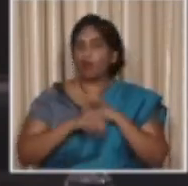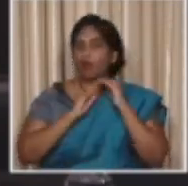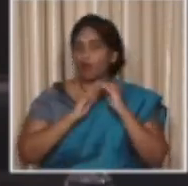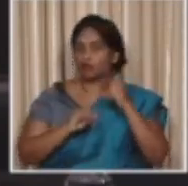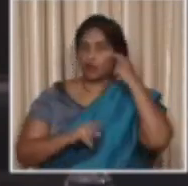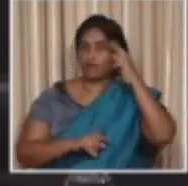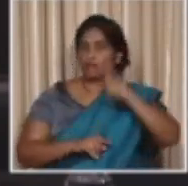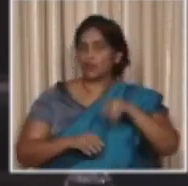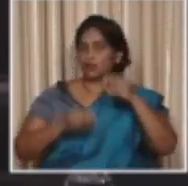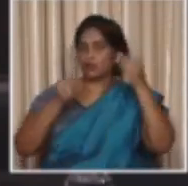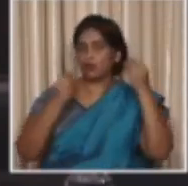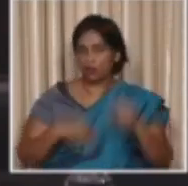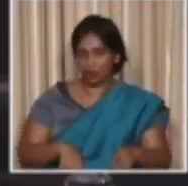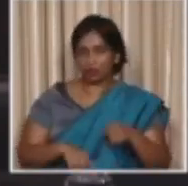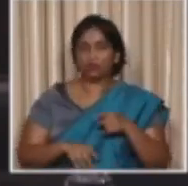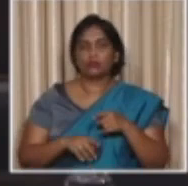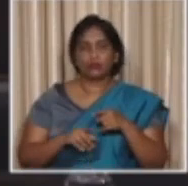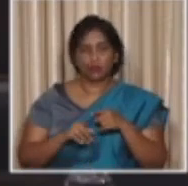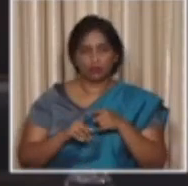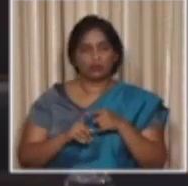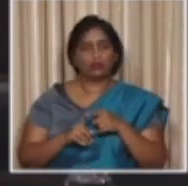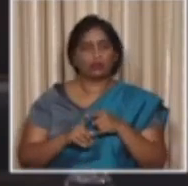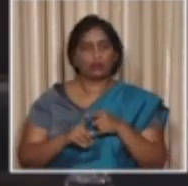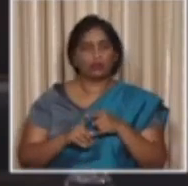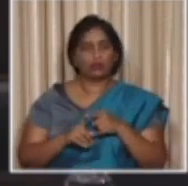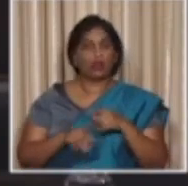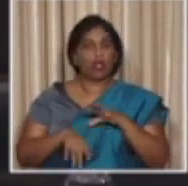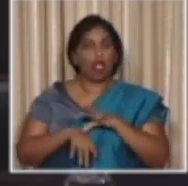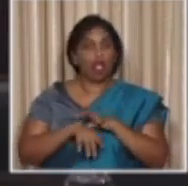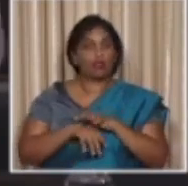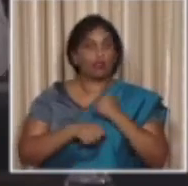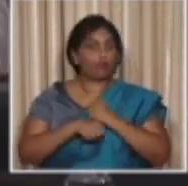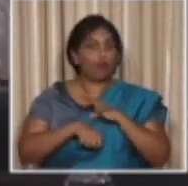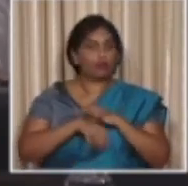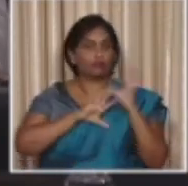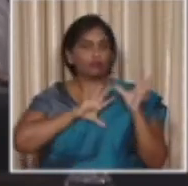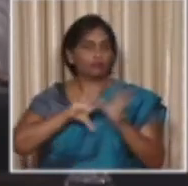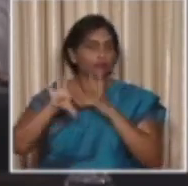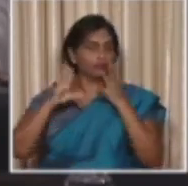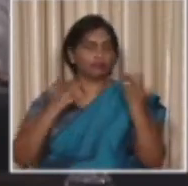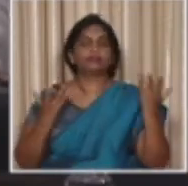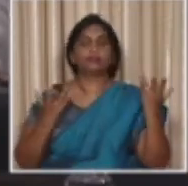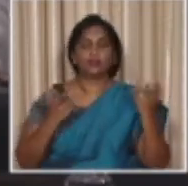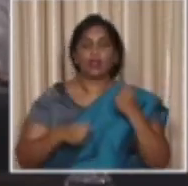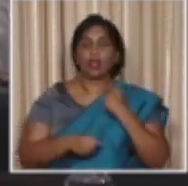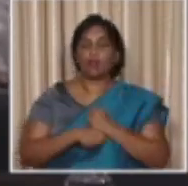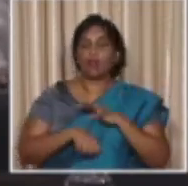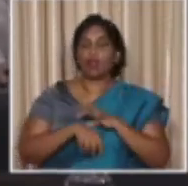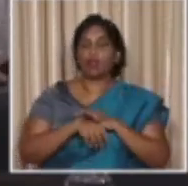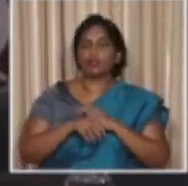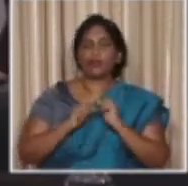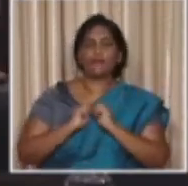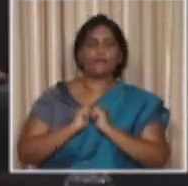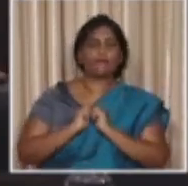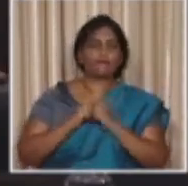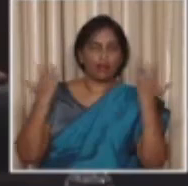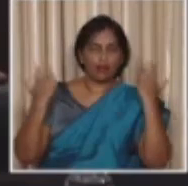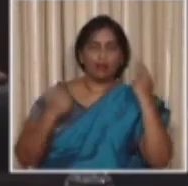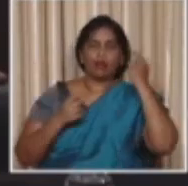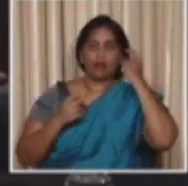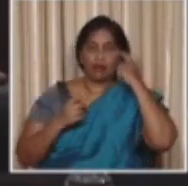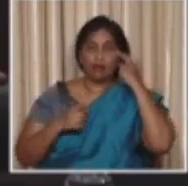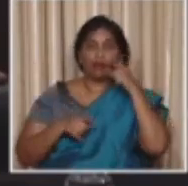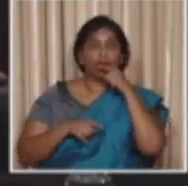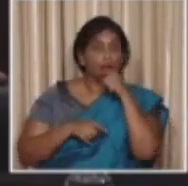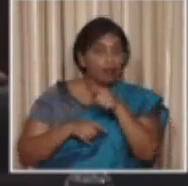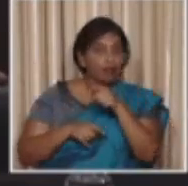පිළිබඳ විශ්වාසය බිඳ වැටෙනවා. ආණ්ඩුව රෝහල්වලට රෝගීන් යන්නේ නැහැ. එතකොට වෙන්නේ ආණ්ඩුව ඉස්පිරිතාල වැඩක් නැහැ කියන තත්ත්වයට එනවා.